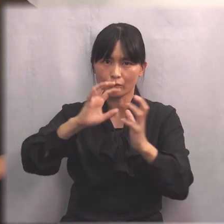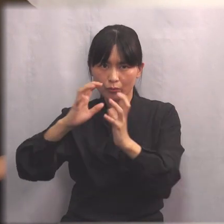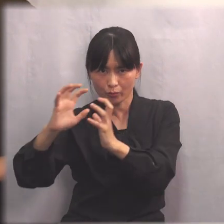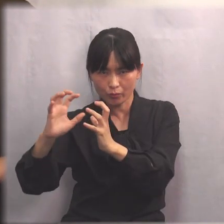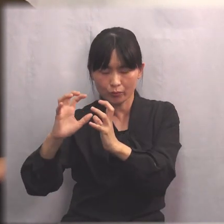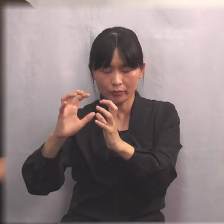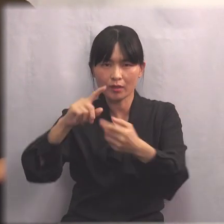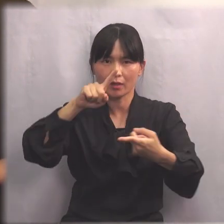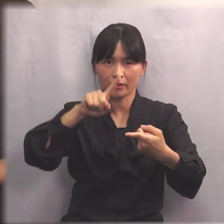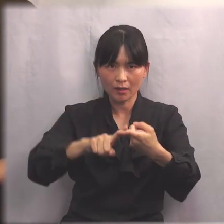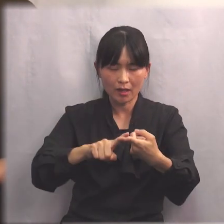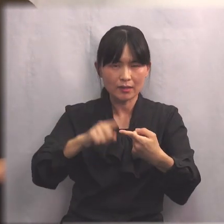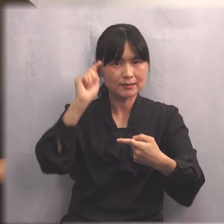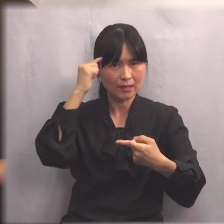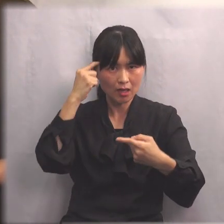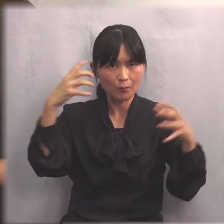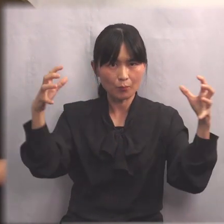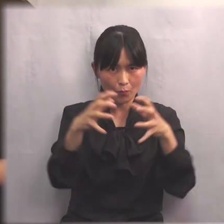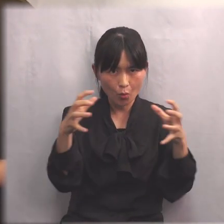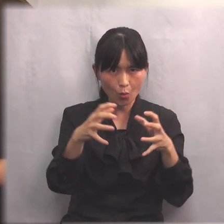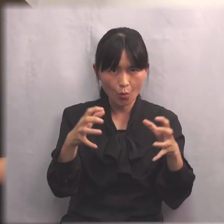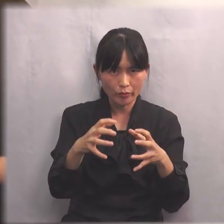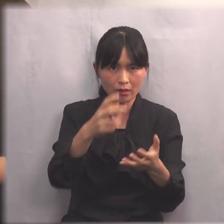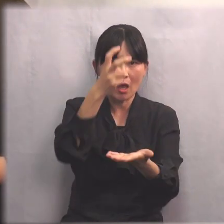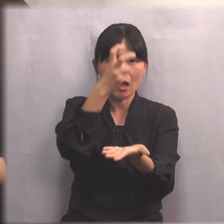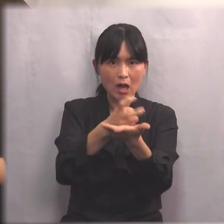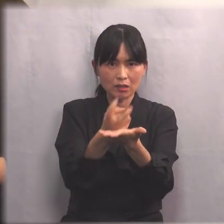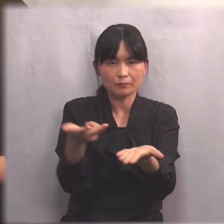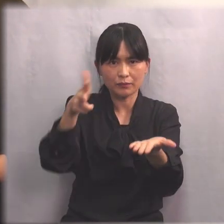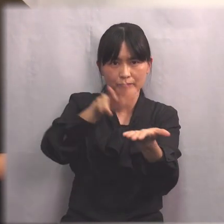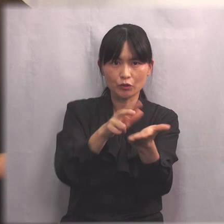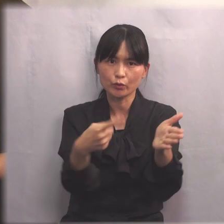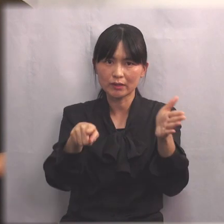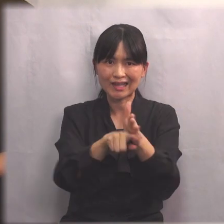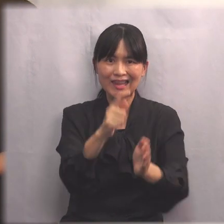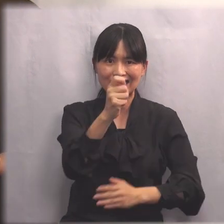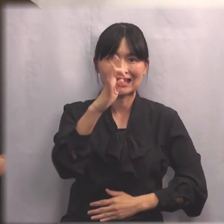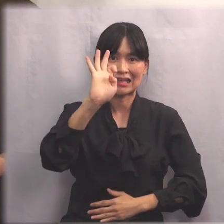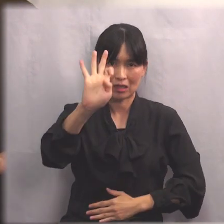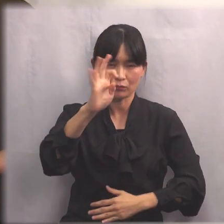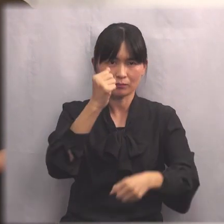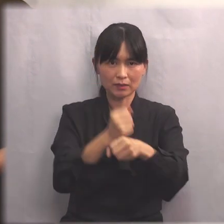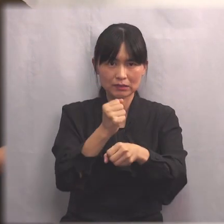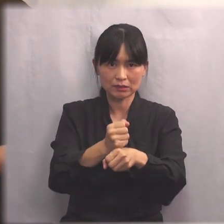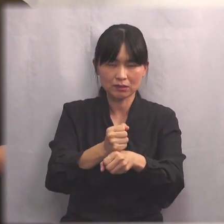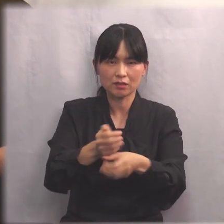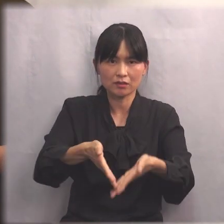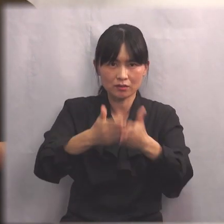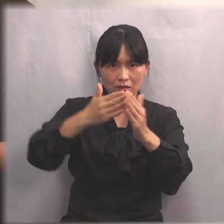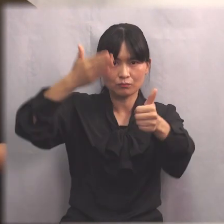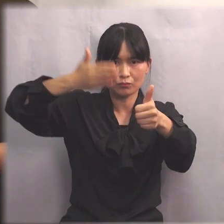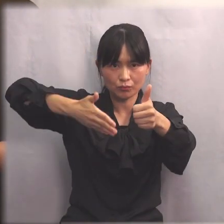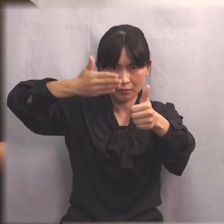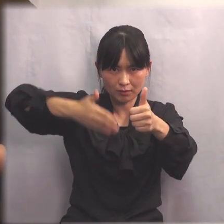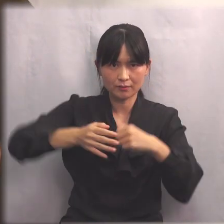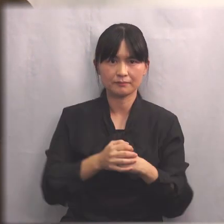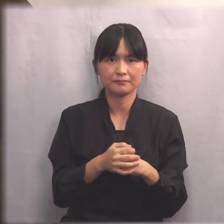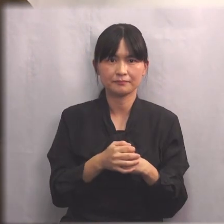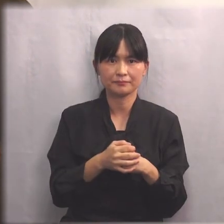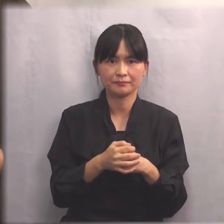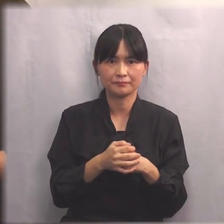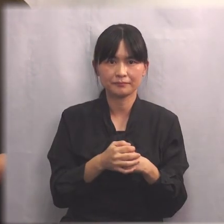수반하는 어떤 의견 수렴 과정을 포함하는 강령 개정 TF를 설치하여 운영할 것을 상세하게 제안에